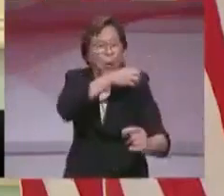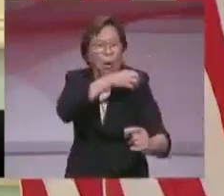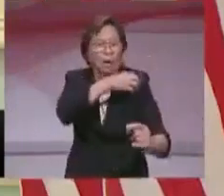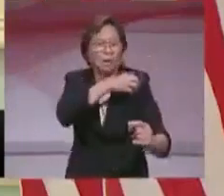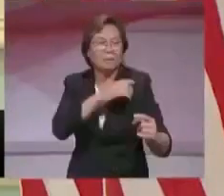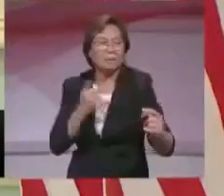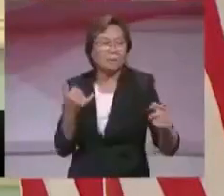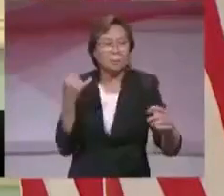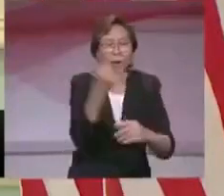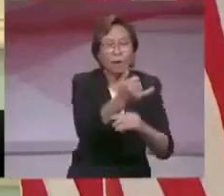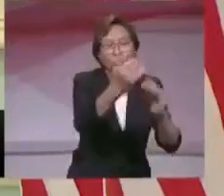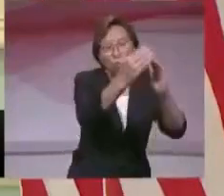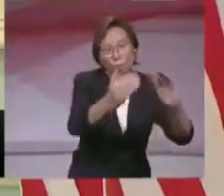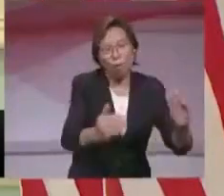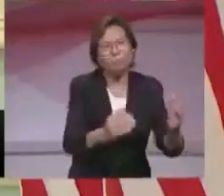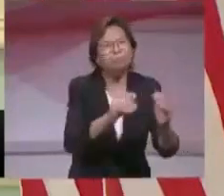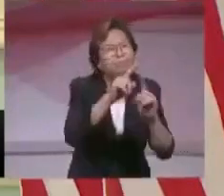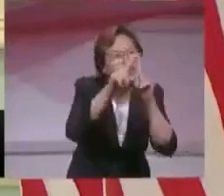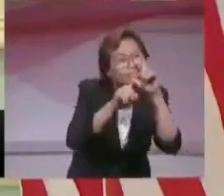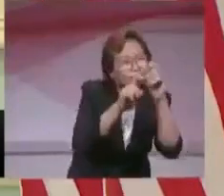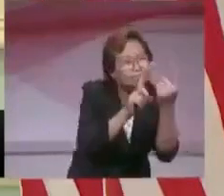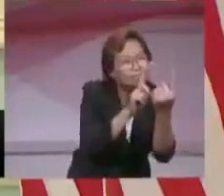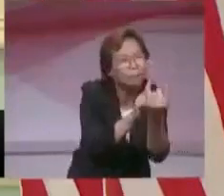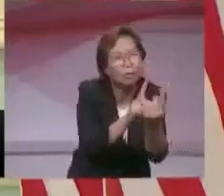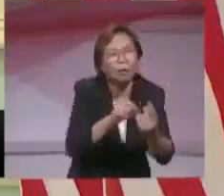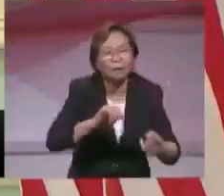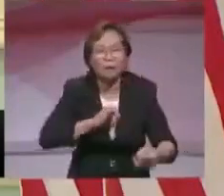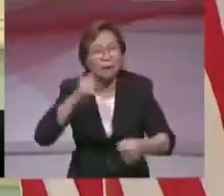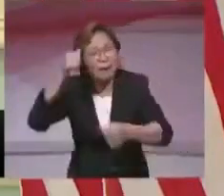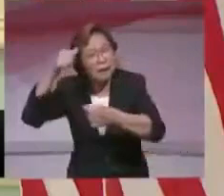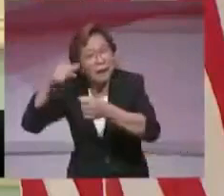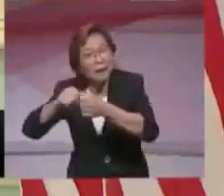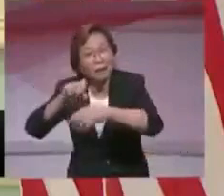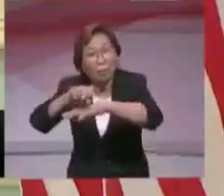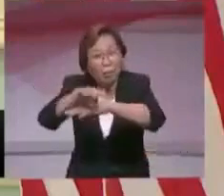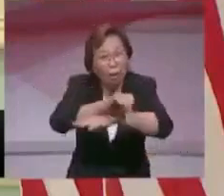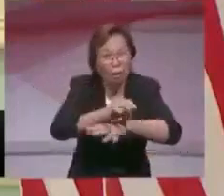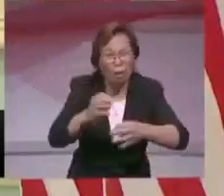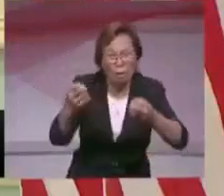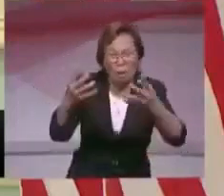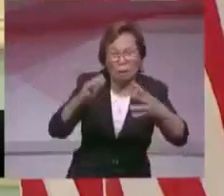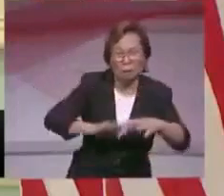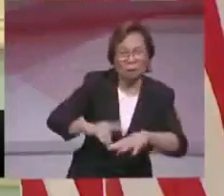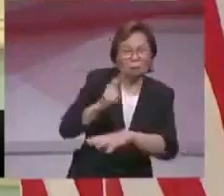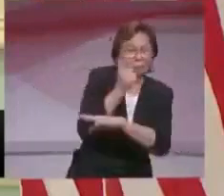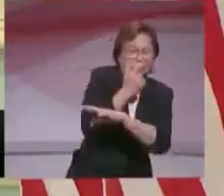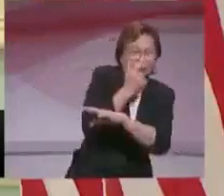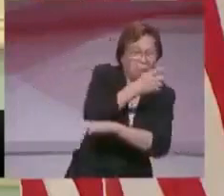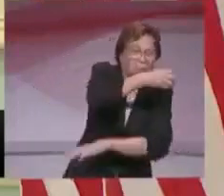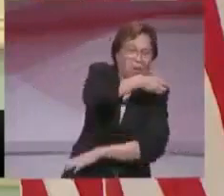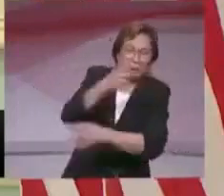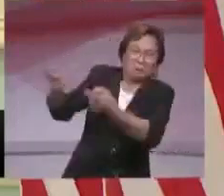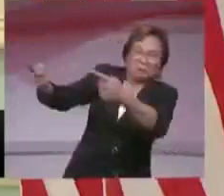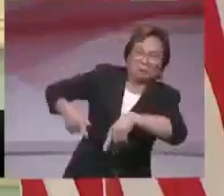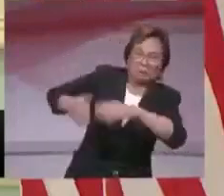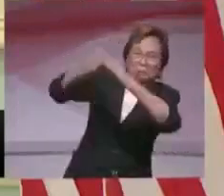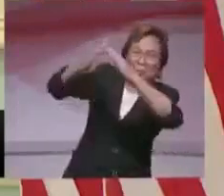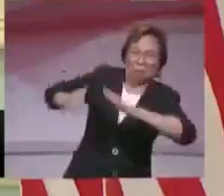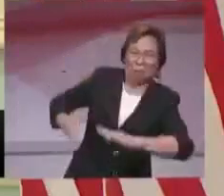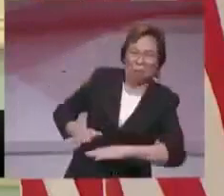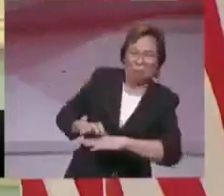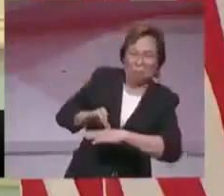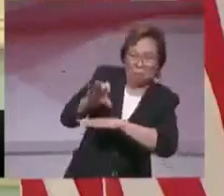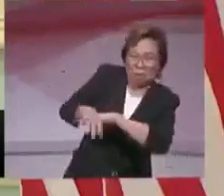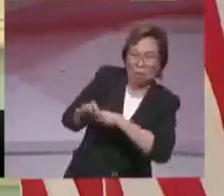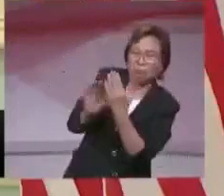Jadi saya nak ingatkan, ya, mungkin ramai yang tak mahu pegawai banci datang ke rumah kerana